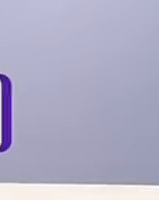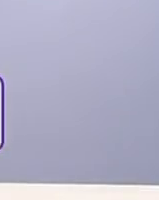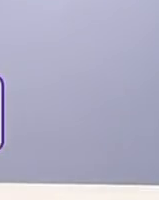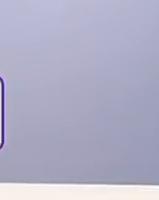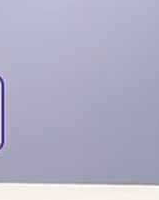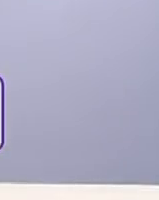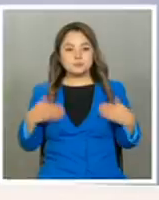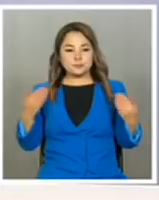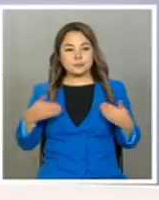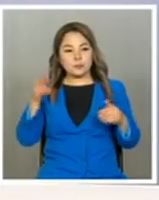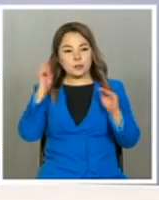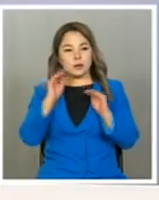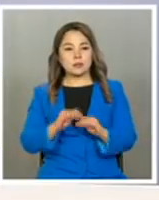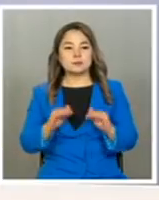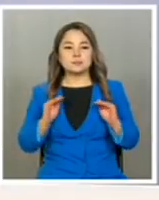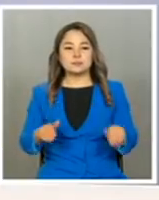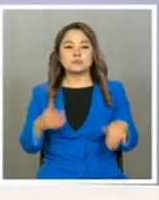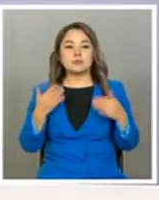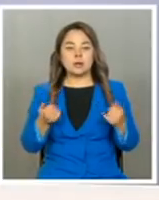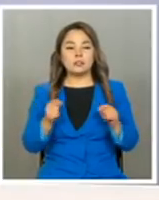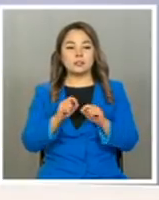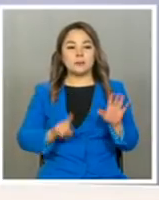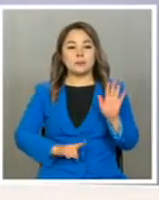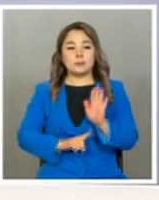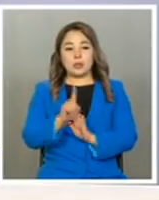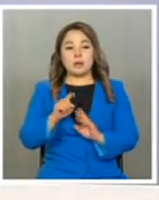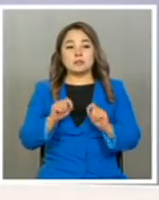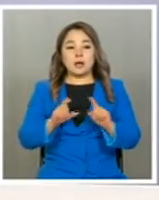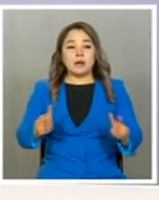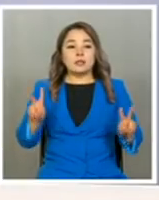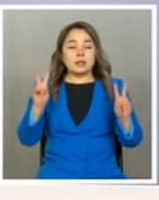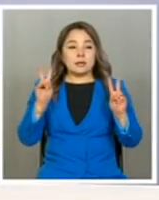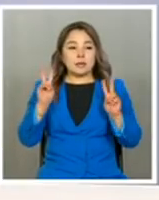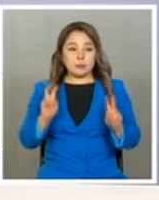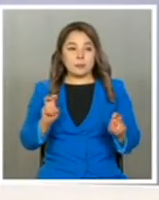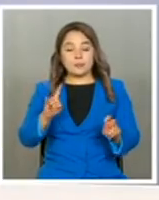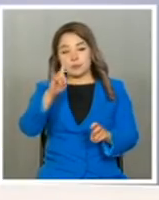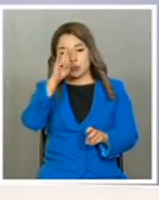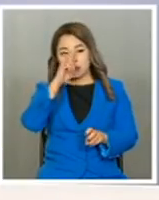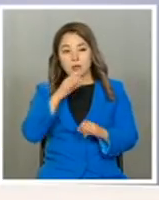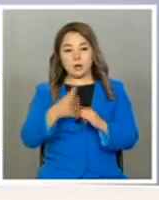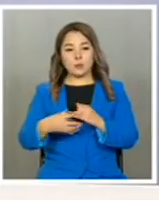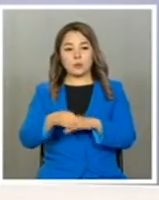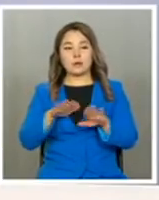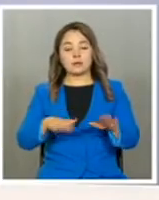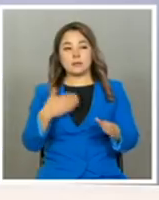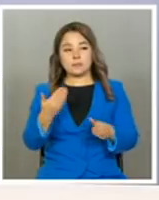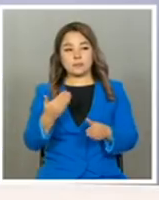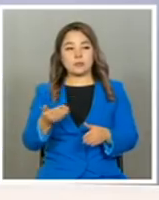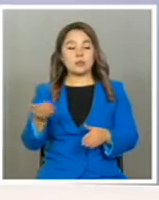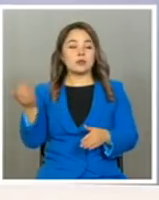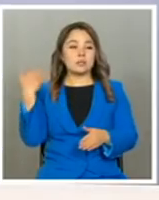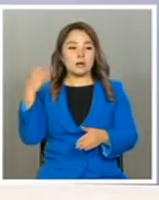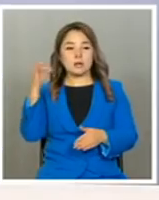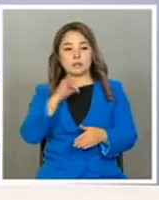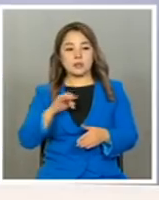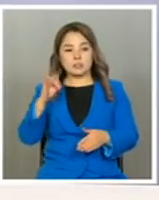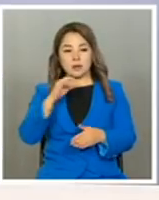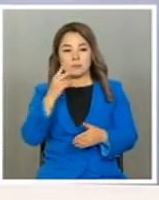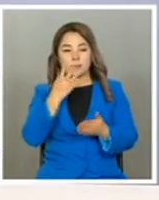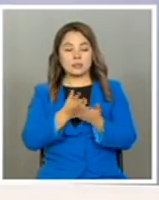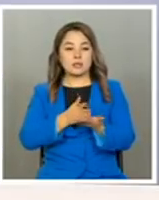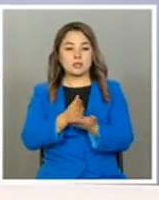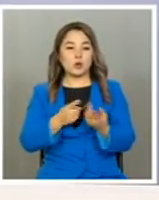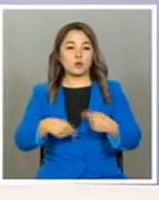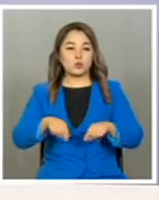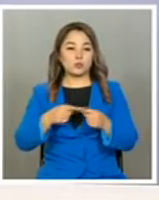Сәлеметсіздер ме оқушылар, сабағымызды бастайық. Сабағымыздың тақырыбы Қазақстан аумағындағы ерте мемлекеттердің саяси